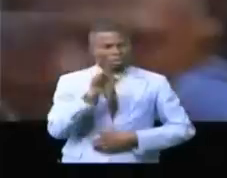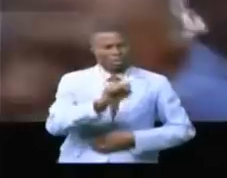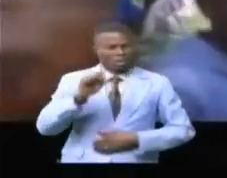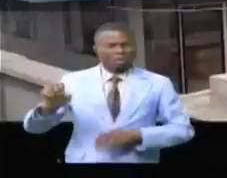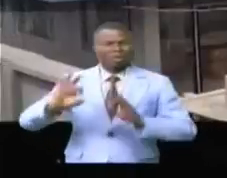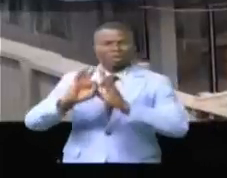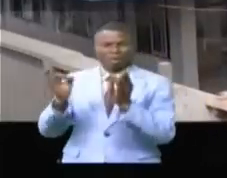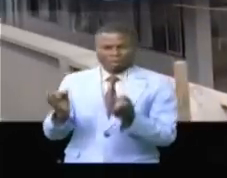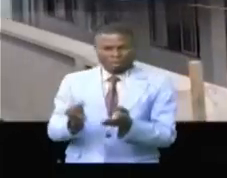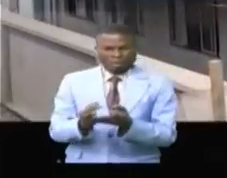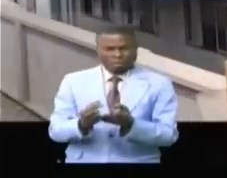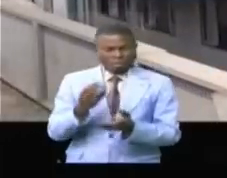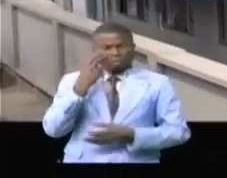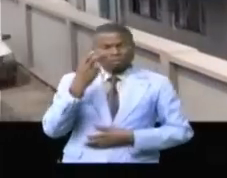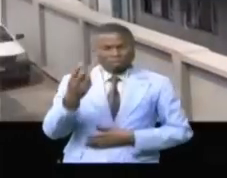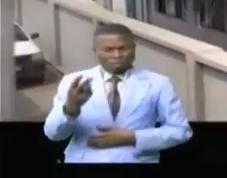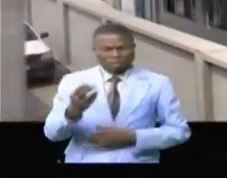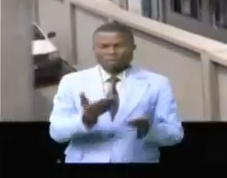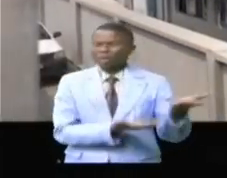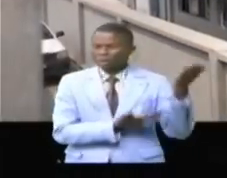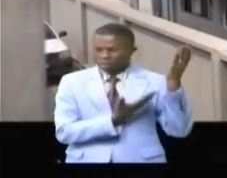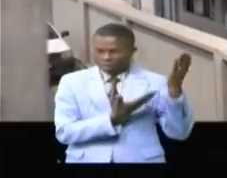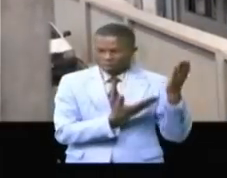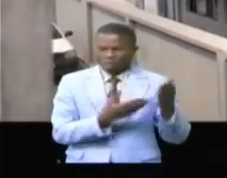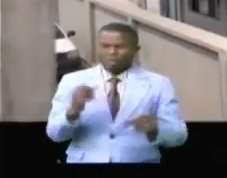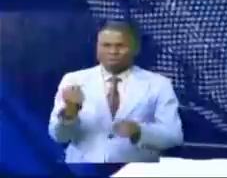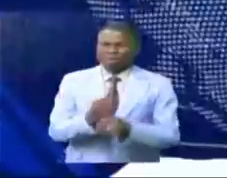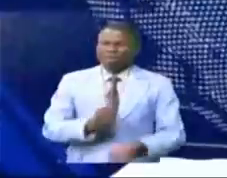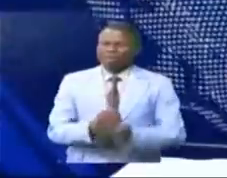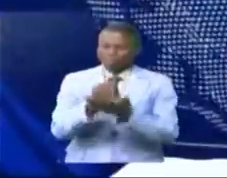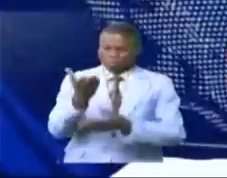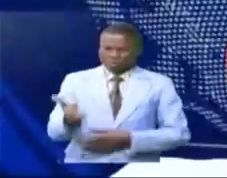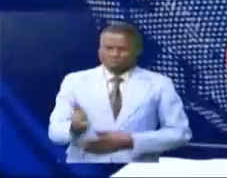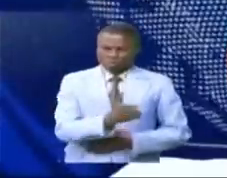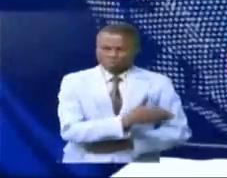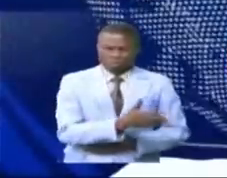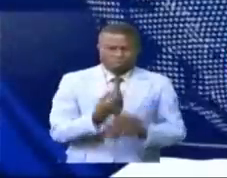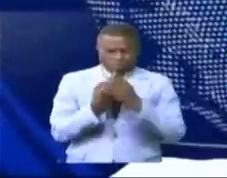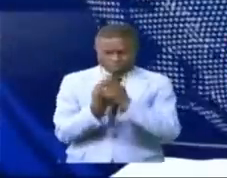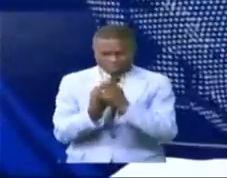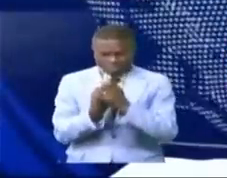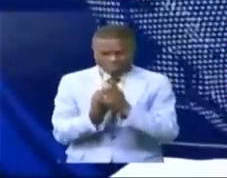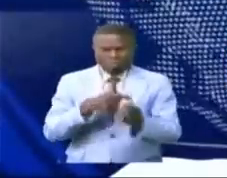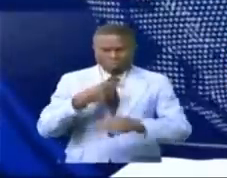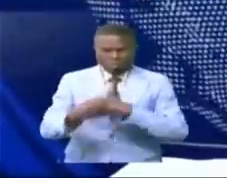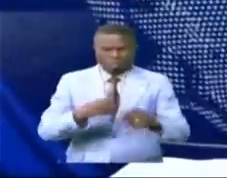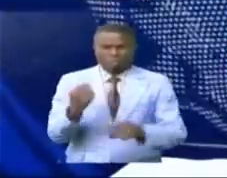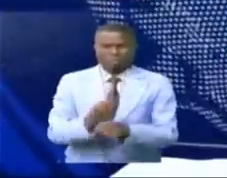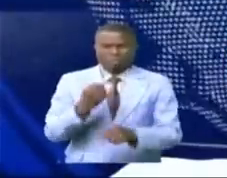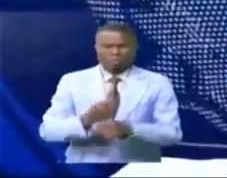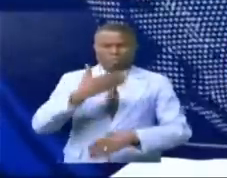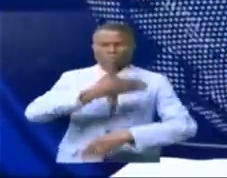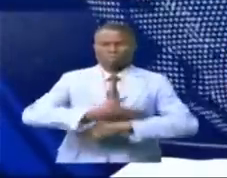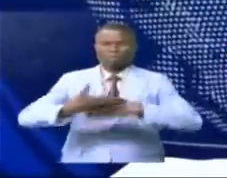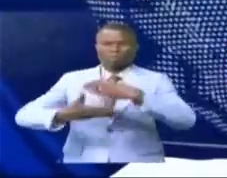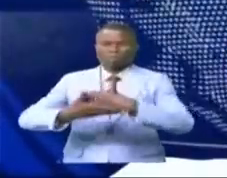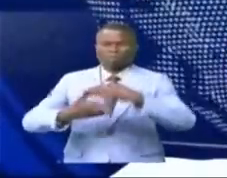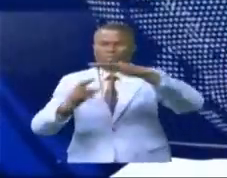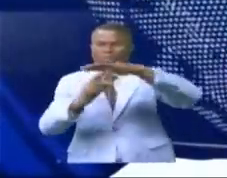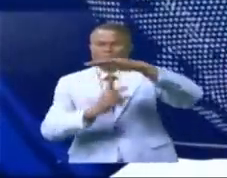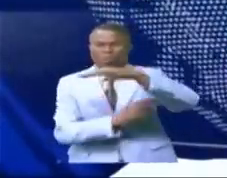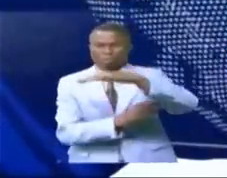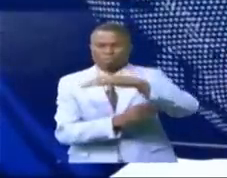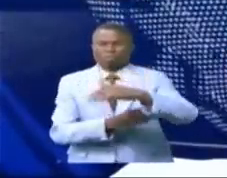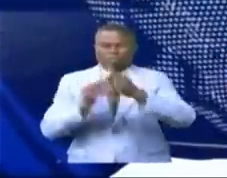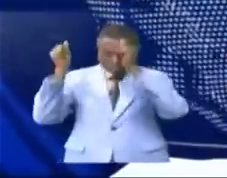familles mesurent mieux l'importance de son action. Bientôt, le démarrage des travaux de construction du port des